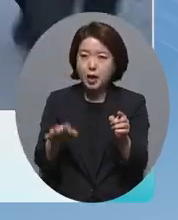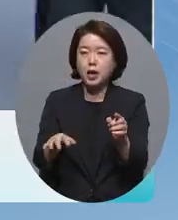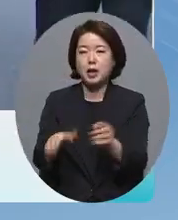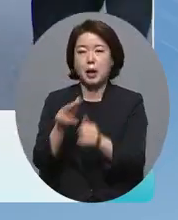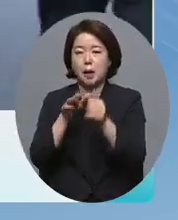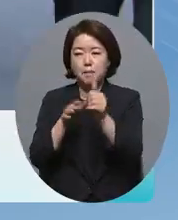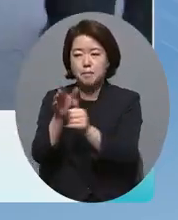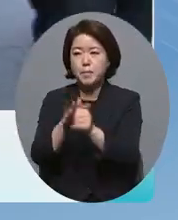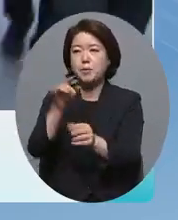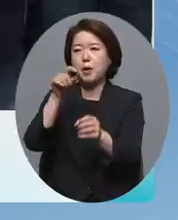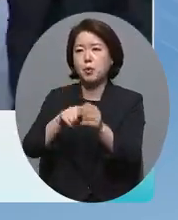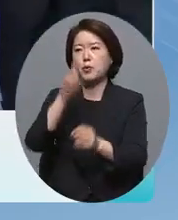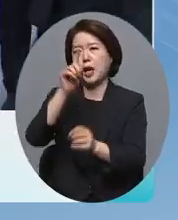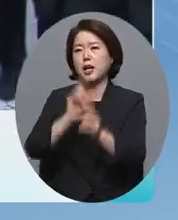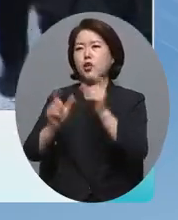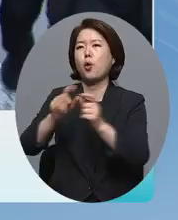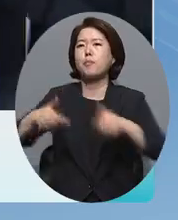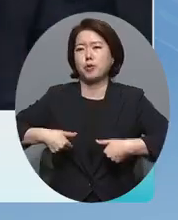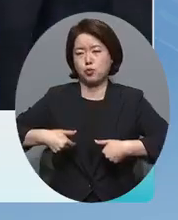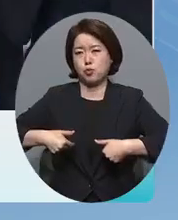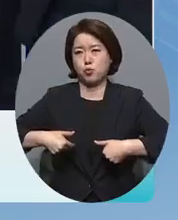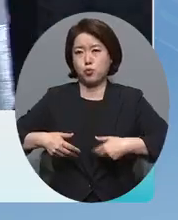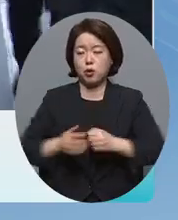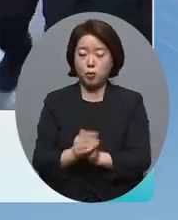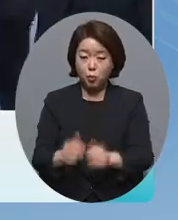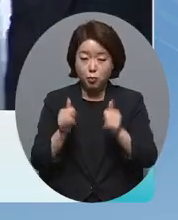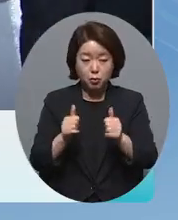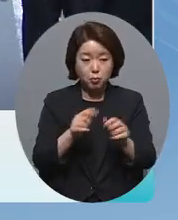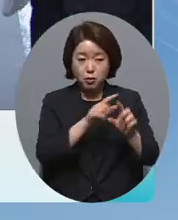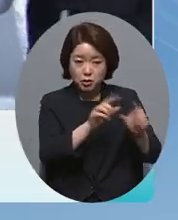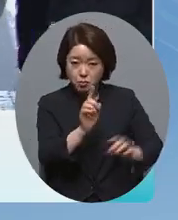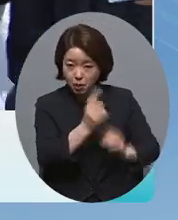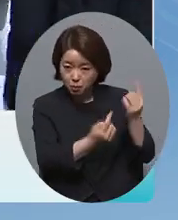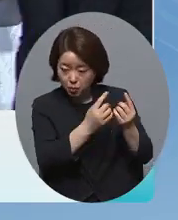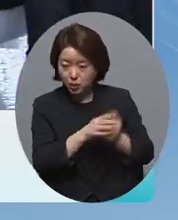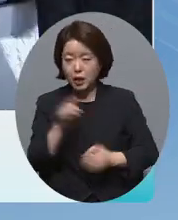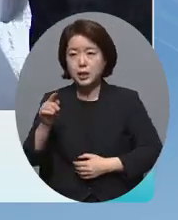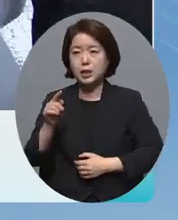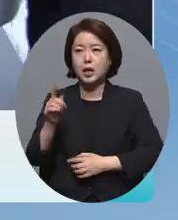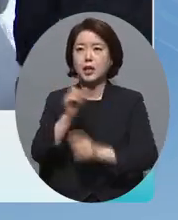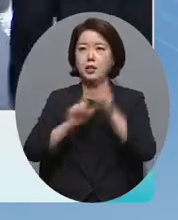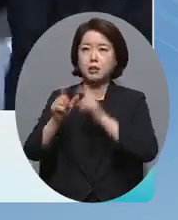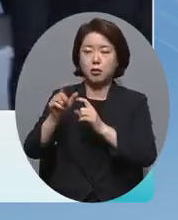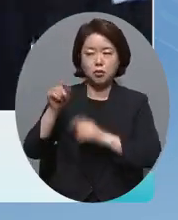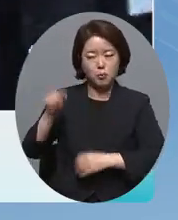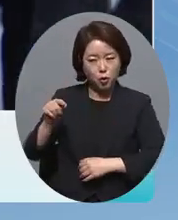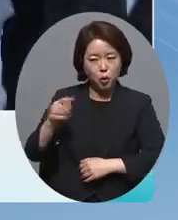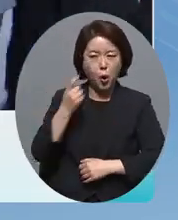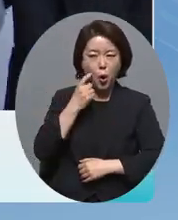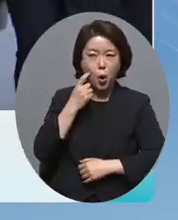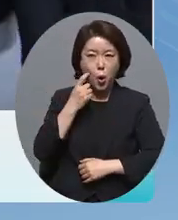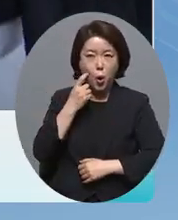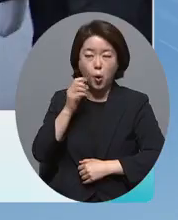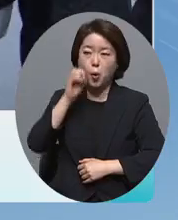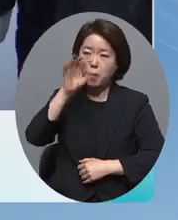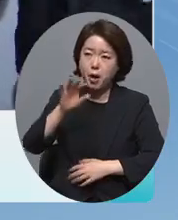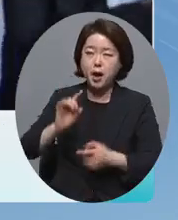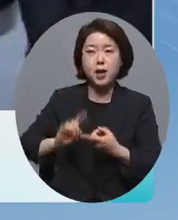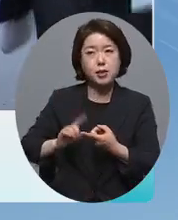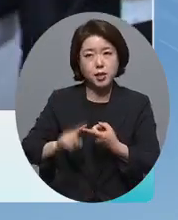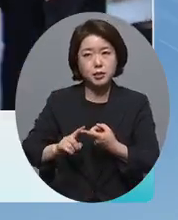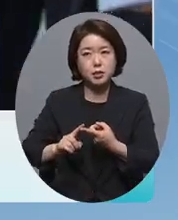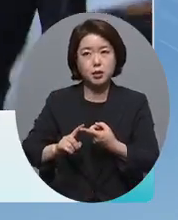구성요건이 하나 추가되기 때문에 법원 입장에서는 일반적인 명예훼손죄에 비해서는 훨씬 더 어떤 허위 사실 적시에